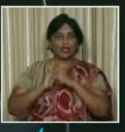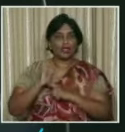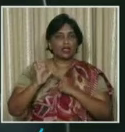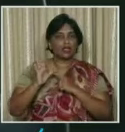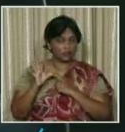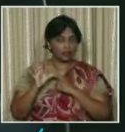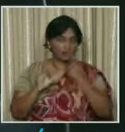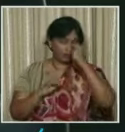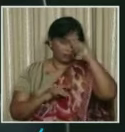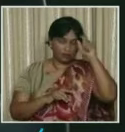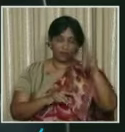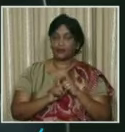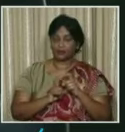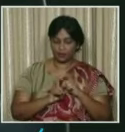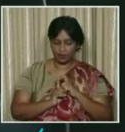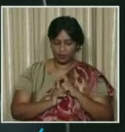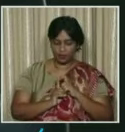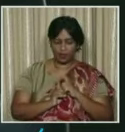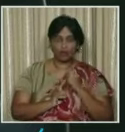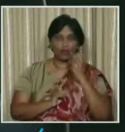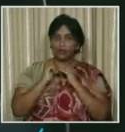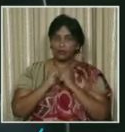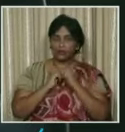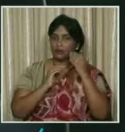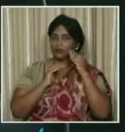වික්‍රමසූරිය මැතිතුමා ඇමරිකන් ඩොලර්